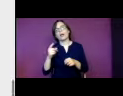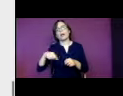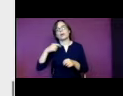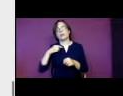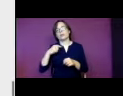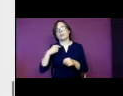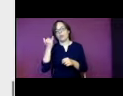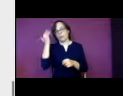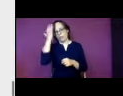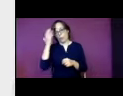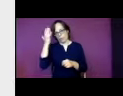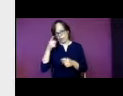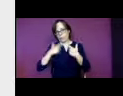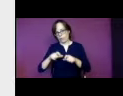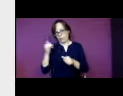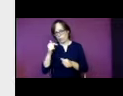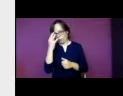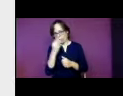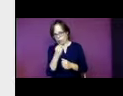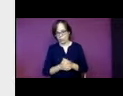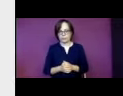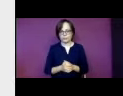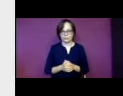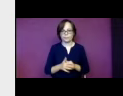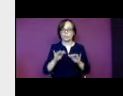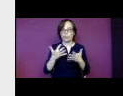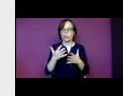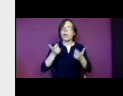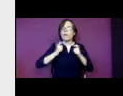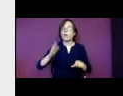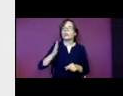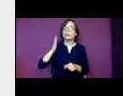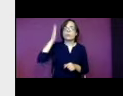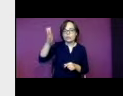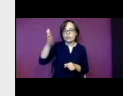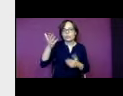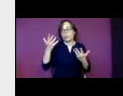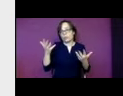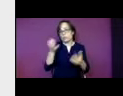Więc stoimy pod takim pytaniem o przyszłość wsi, która nas trochę